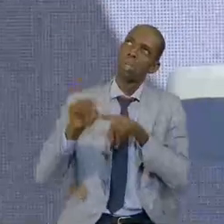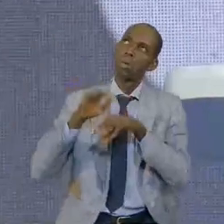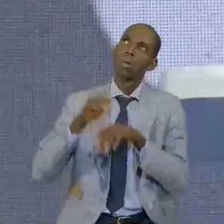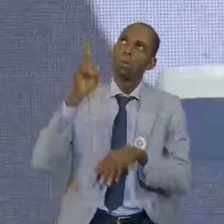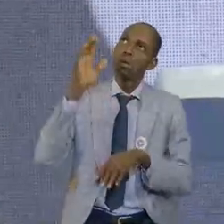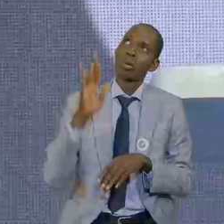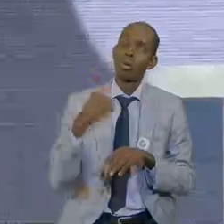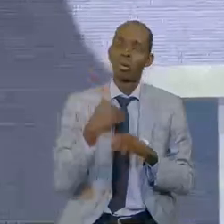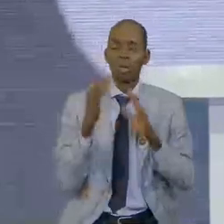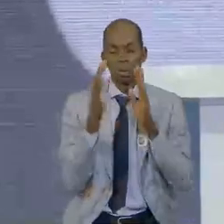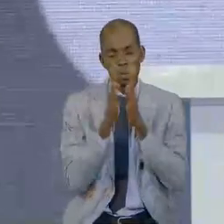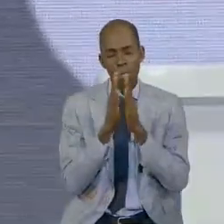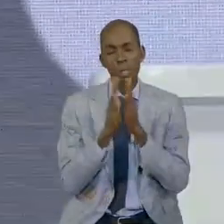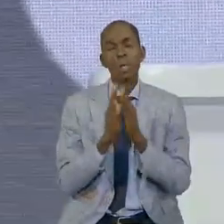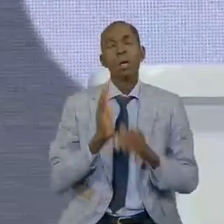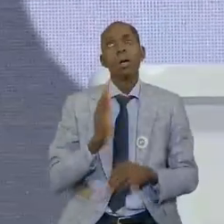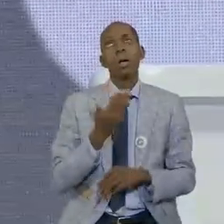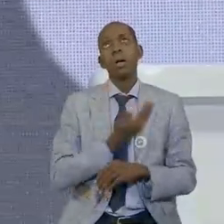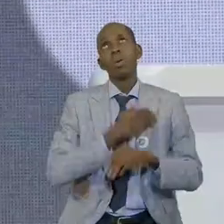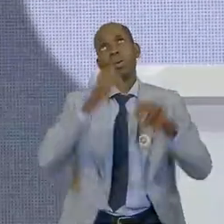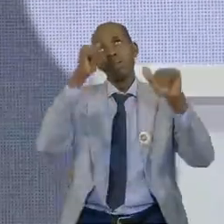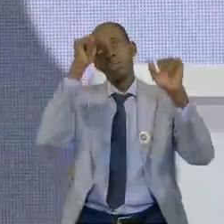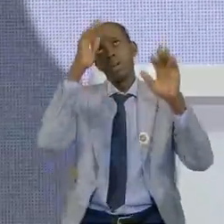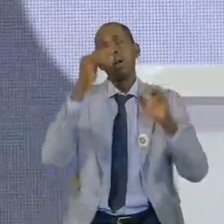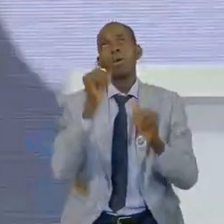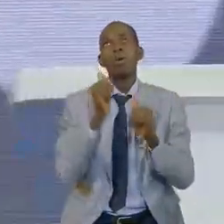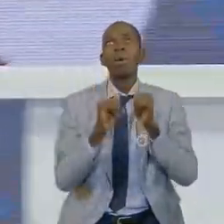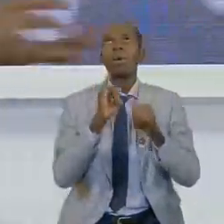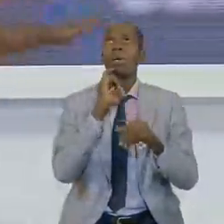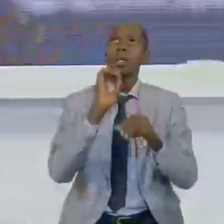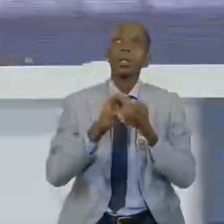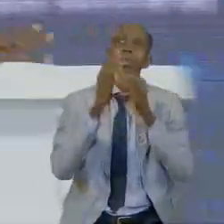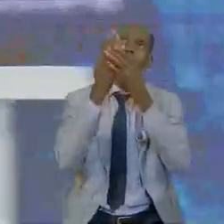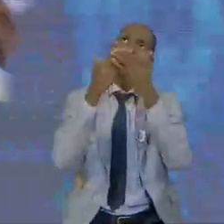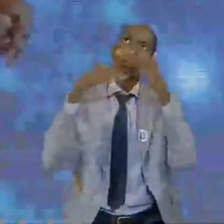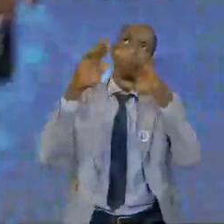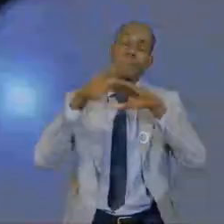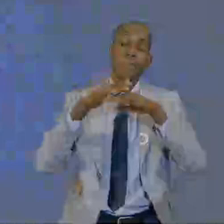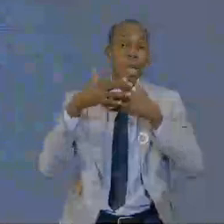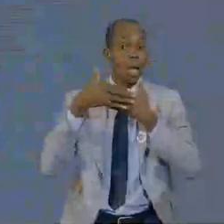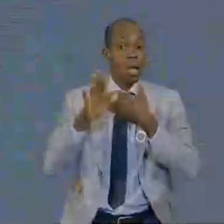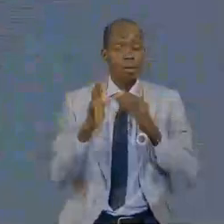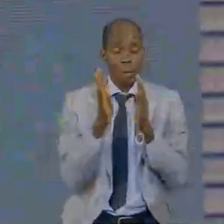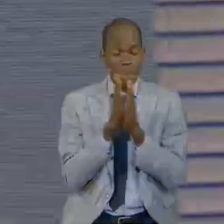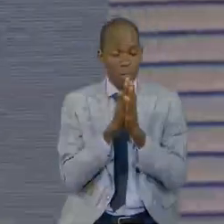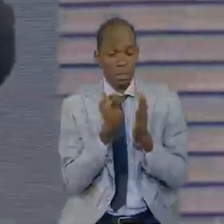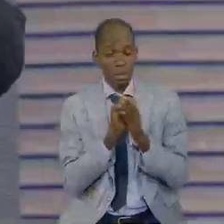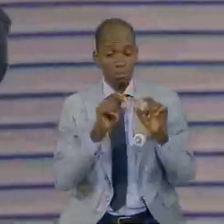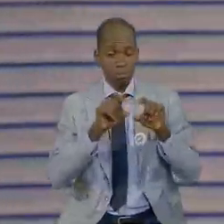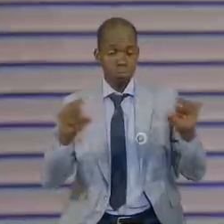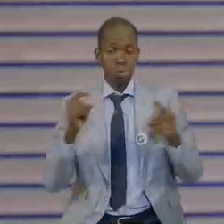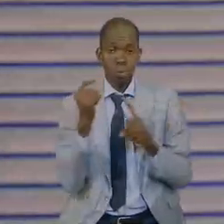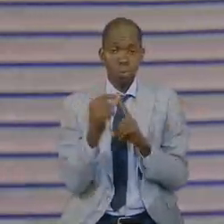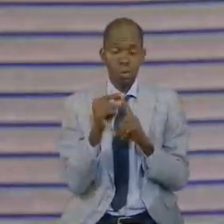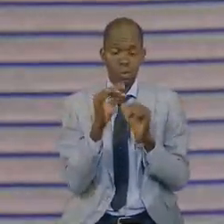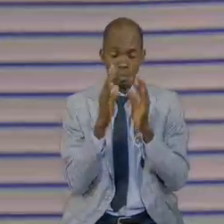our Father. Et nous prions notre Père qui est aux cieux. After praying to our Father which art in heaven, après avoir